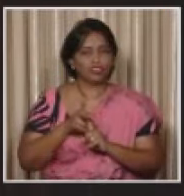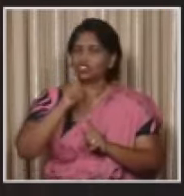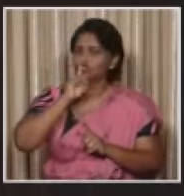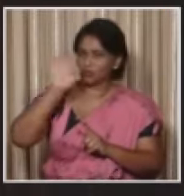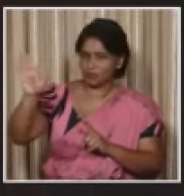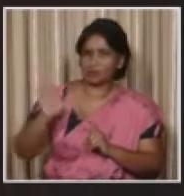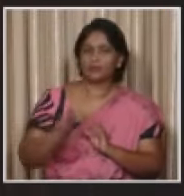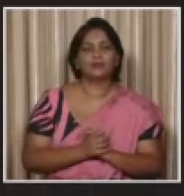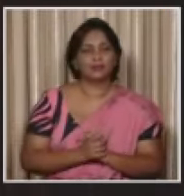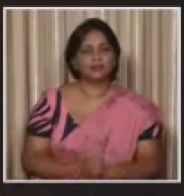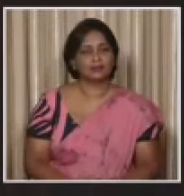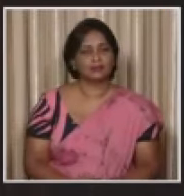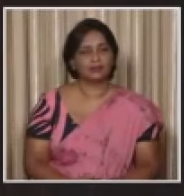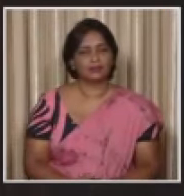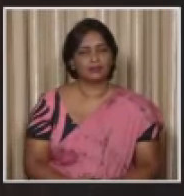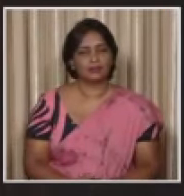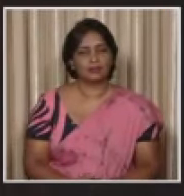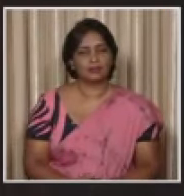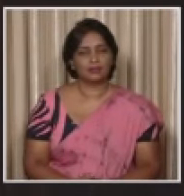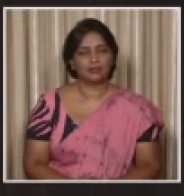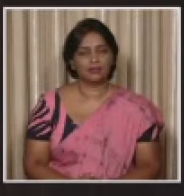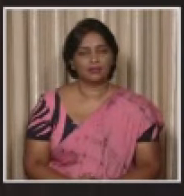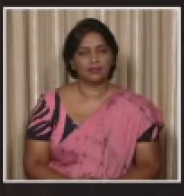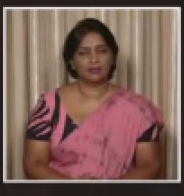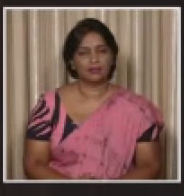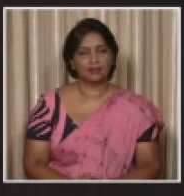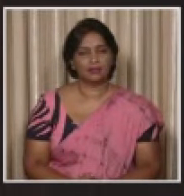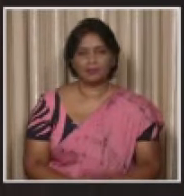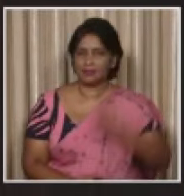inna. Inna, mang siyalah iwarna, kamodya.